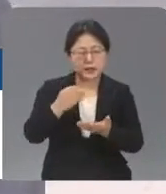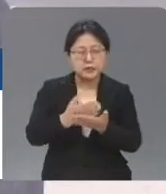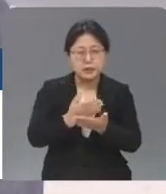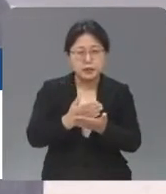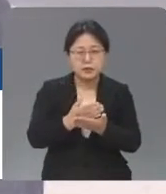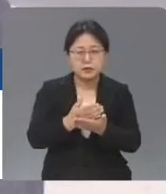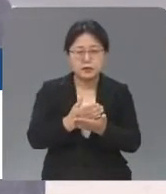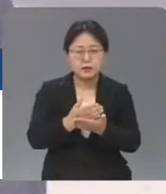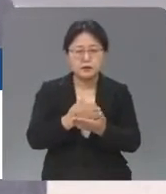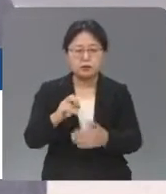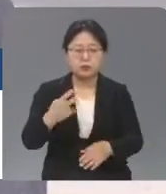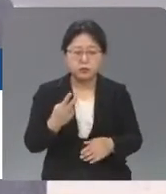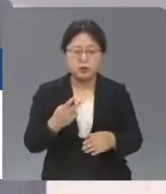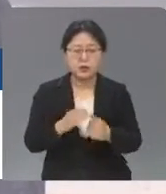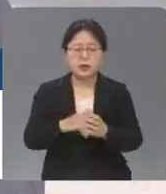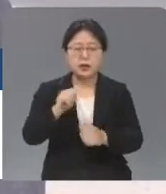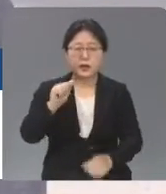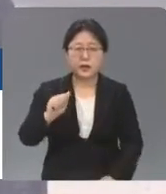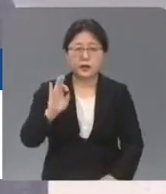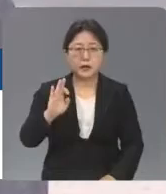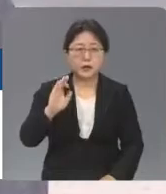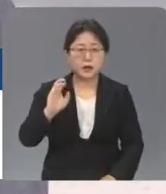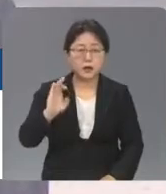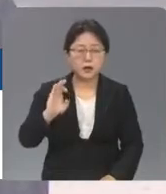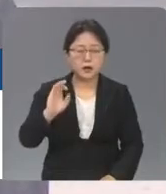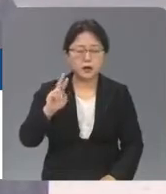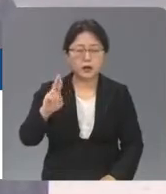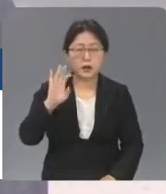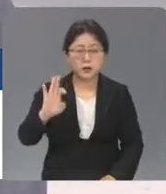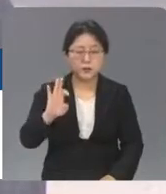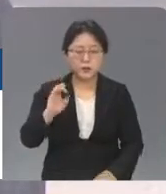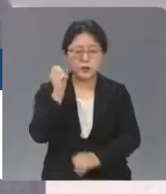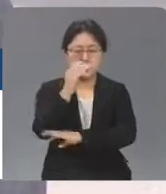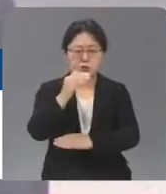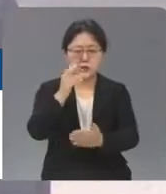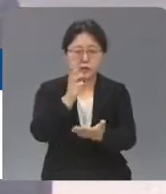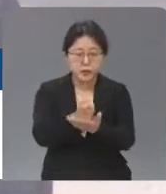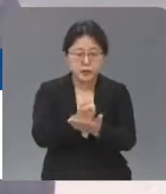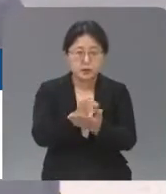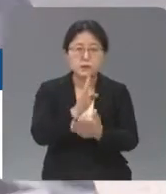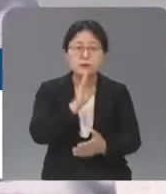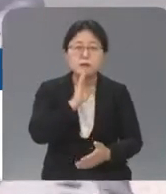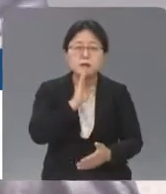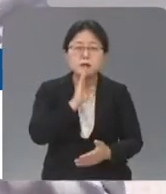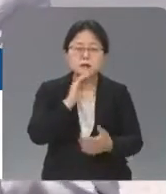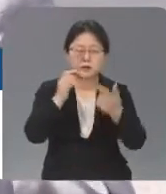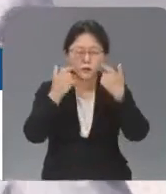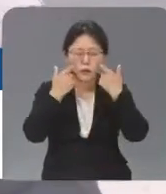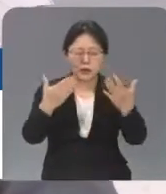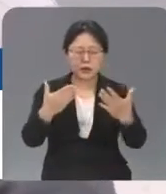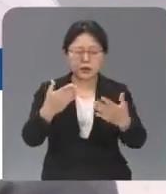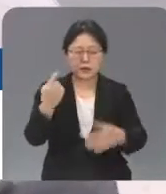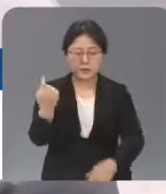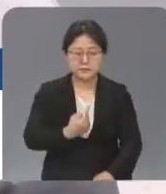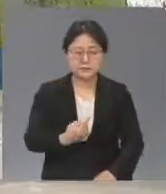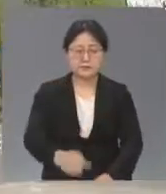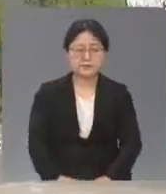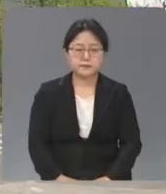처리, 보관되는지 직접 확인하도록 해달라는 겁니다. 주민들의 건강권이 굉장히 침해되기